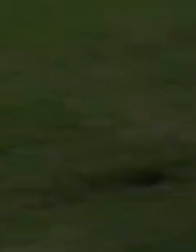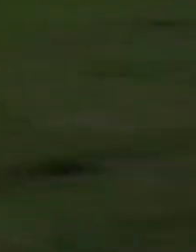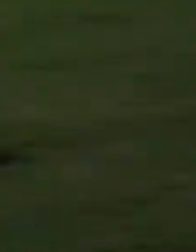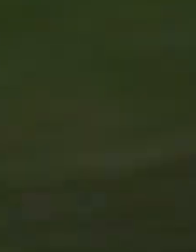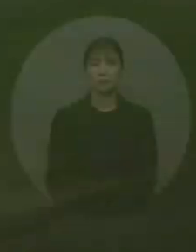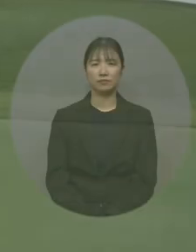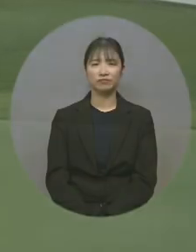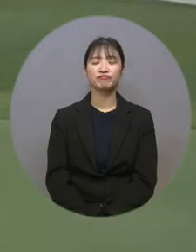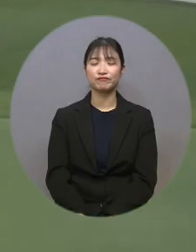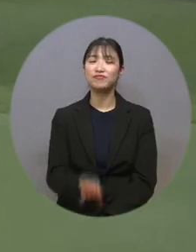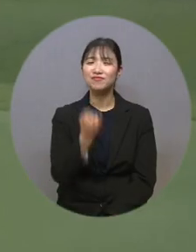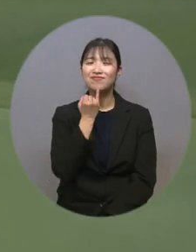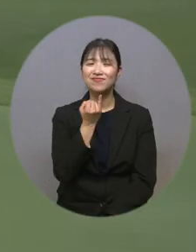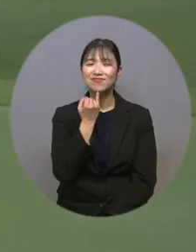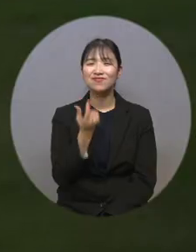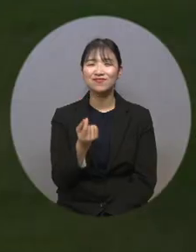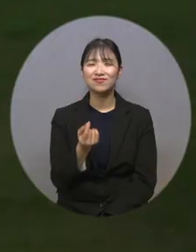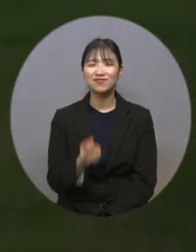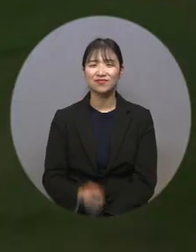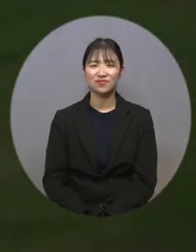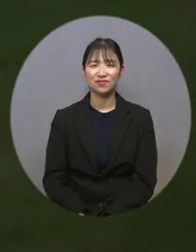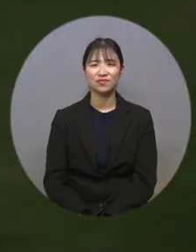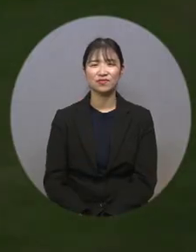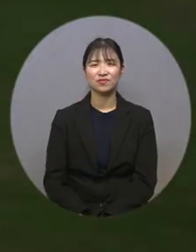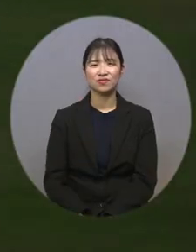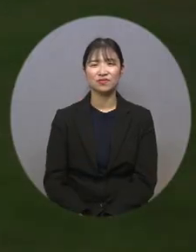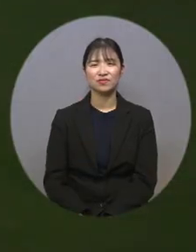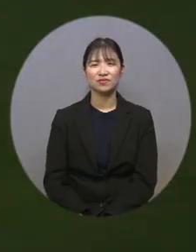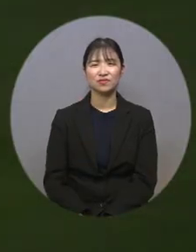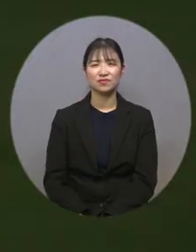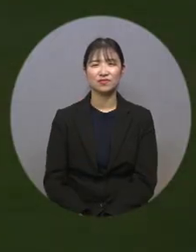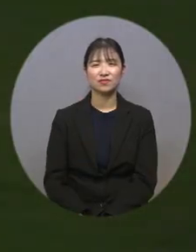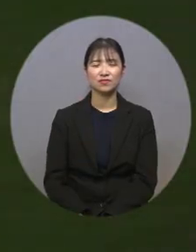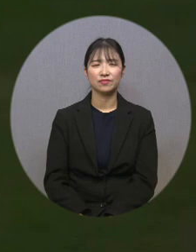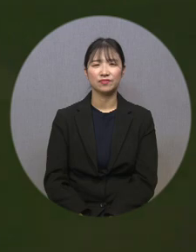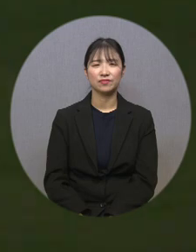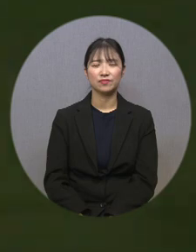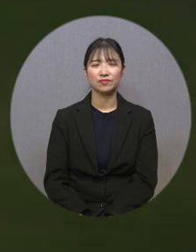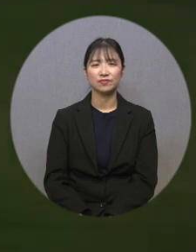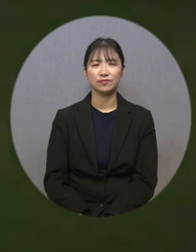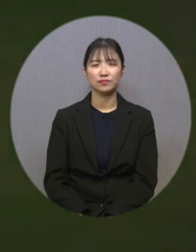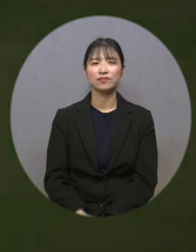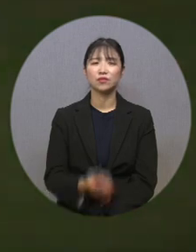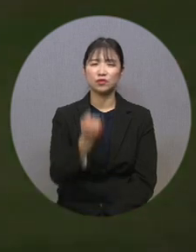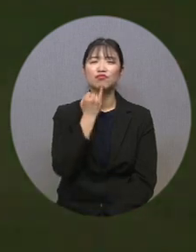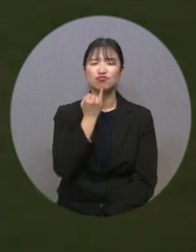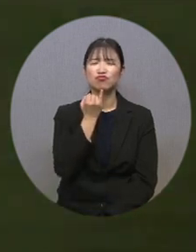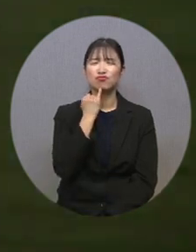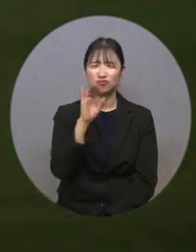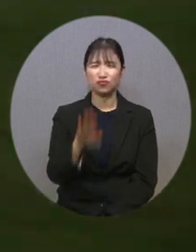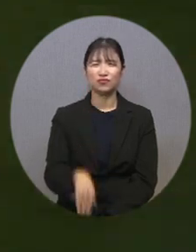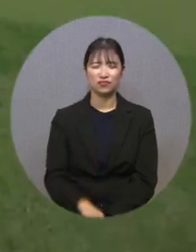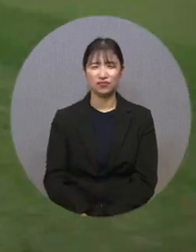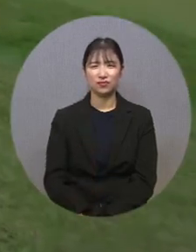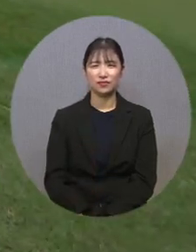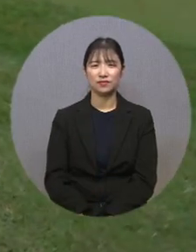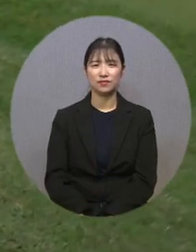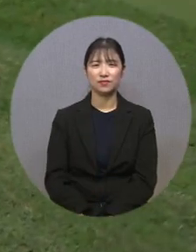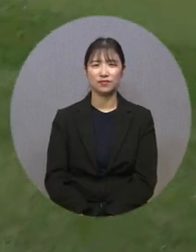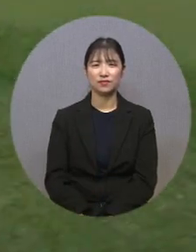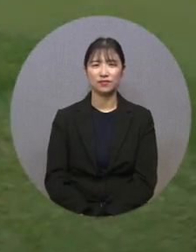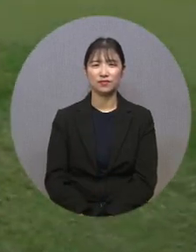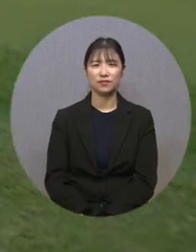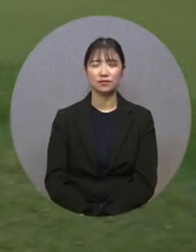괜찮을 것 같아. 나패드, 나패드. 아, 내가 58도 잡아가지고 너무 불렀다. 괜찮아요. 58도 잡았어야 되는데.